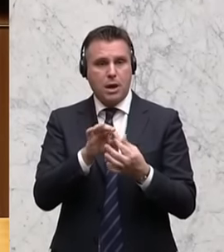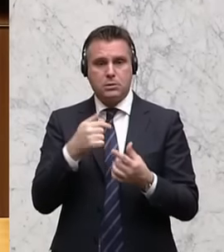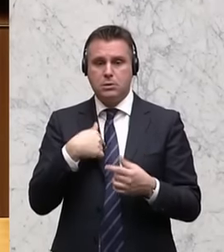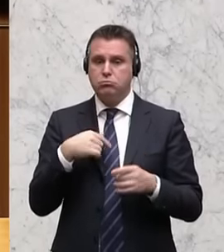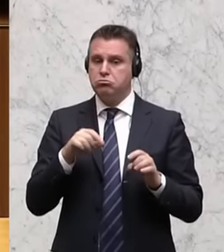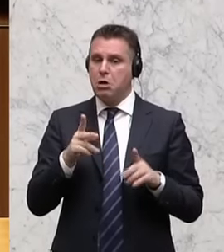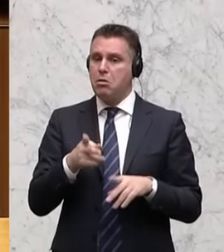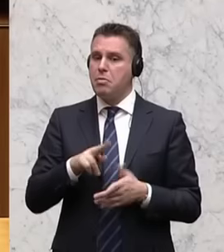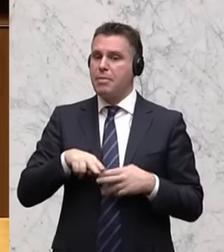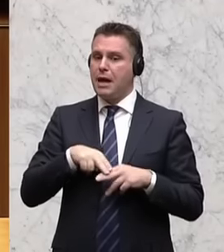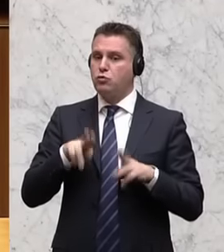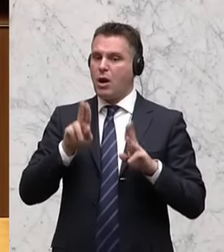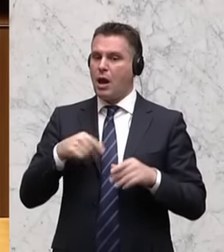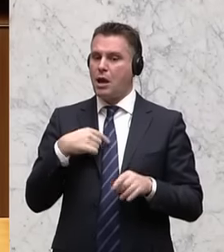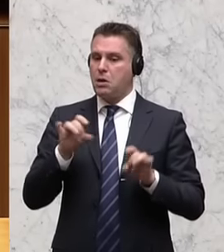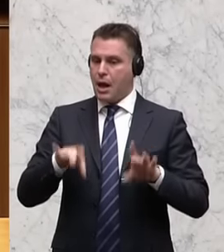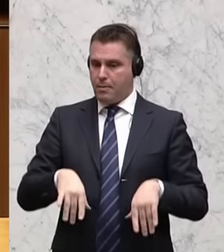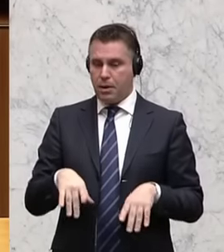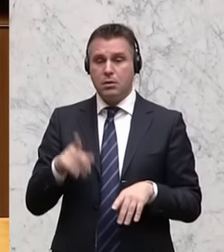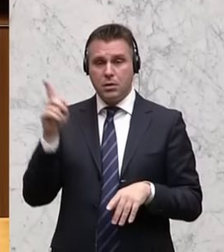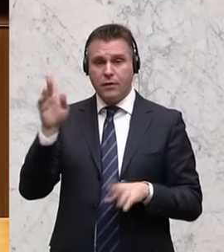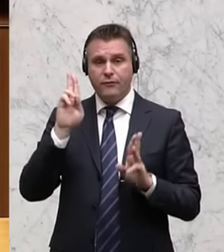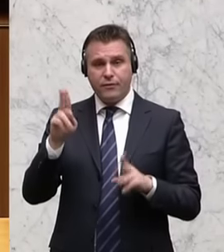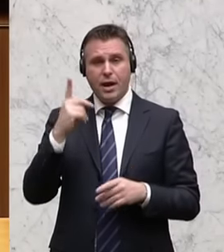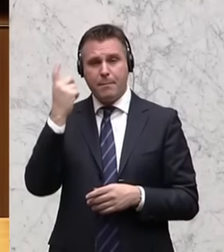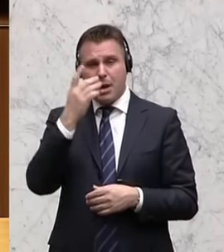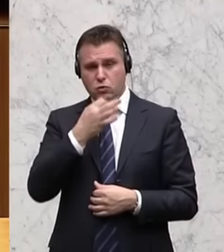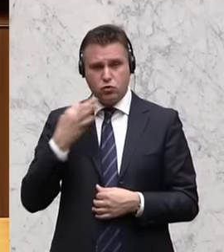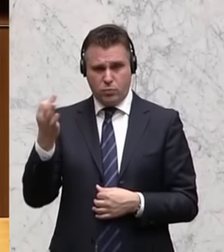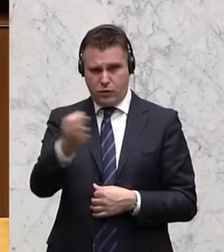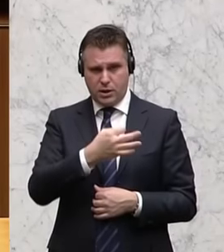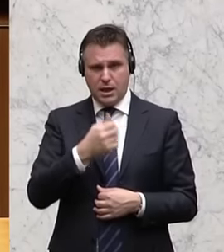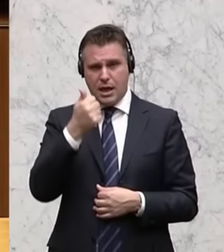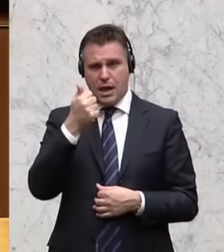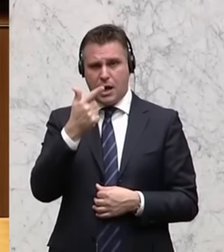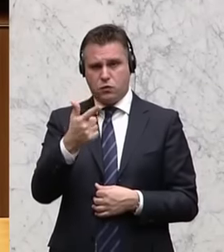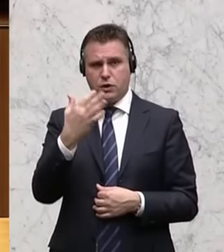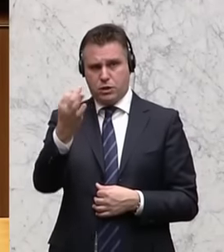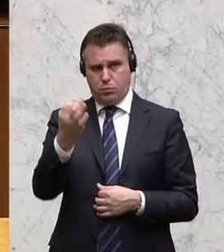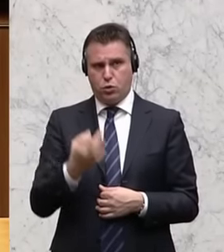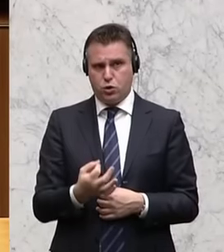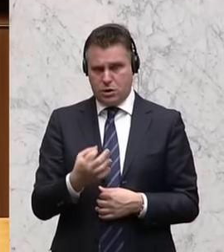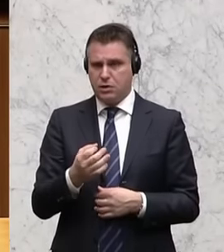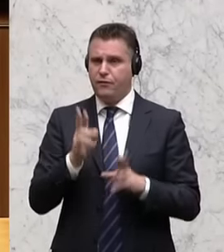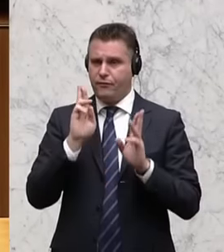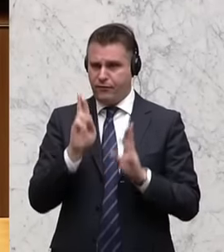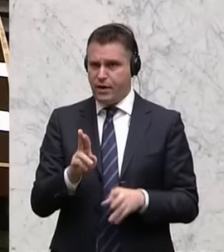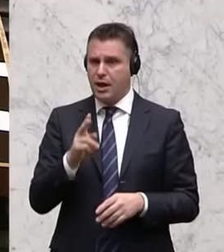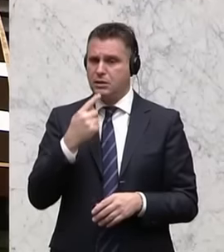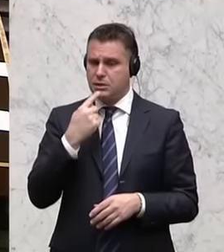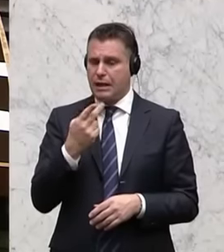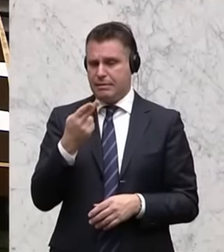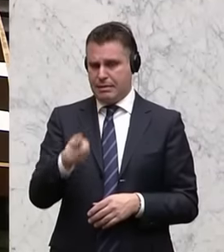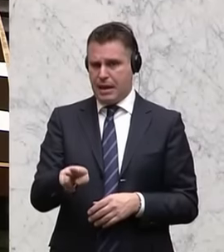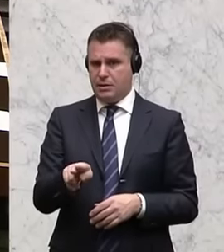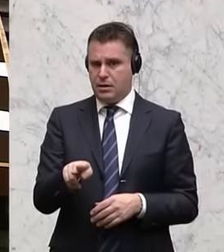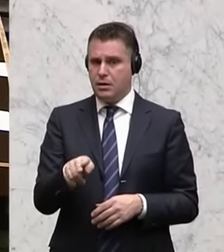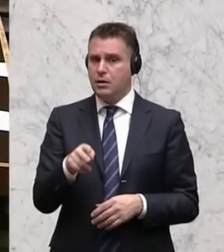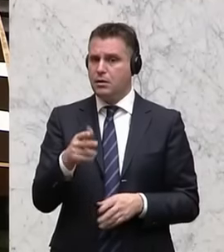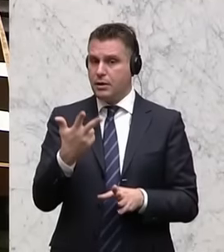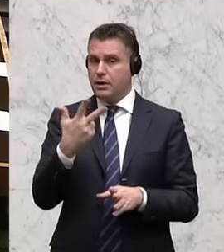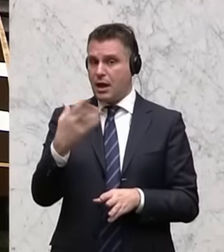Rechte. Die Meinungsumfragen haben bei dieser Umfrage 21% nur den Nein-Stimmen gegeben, noch